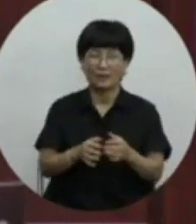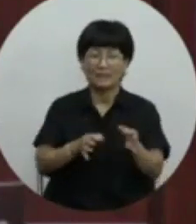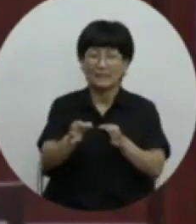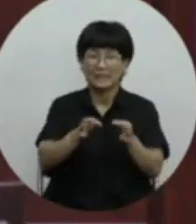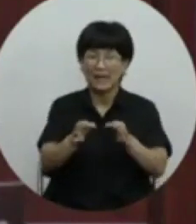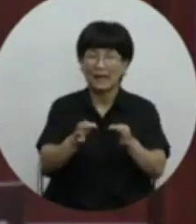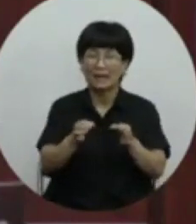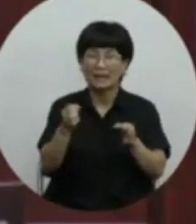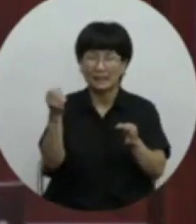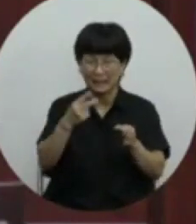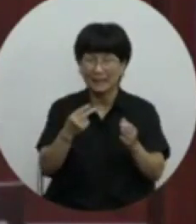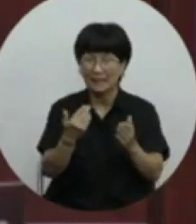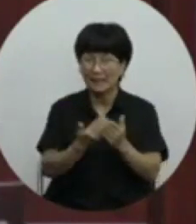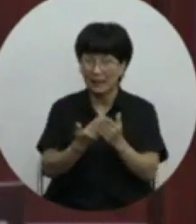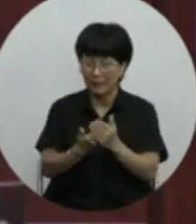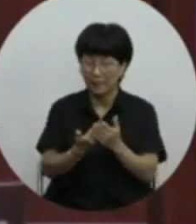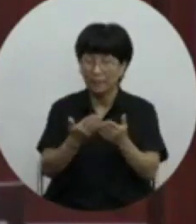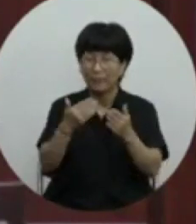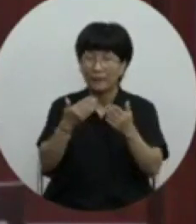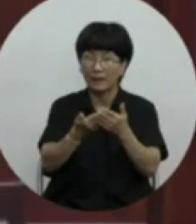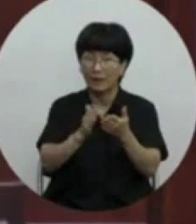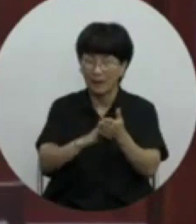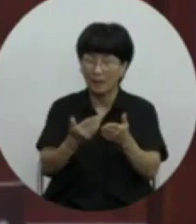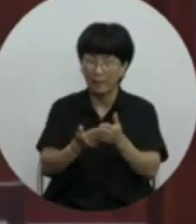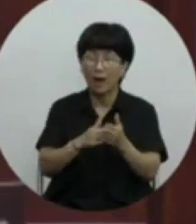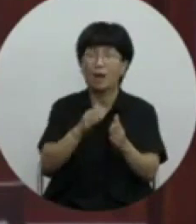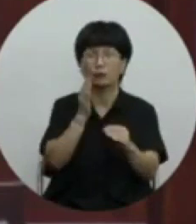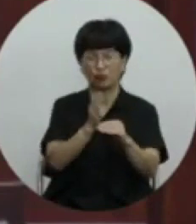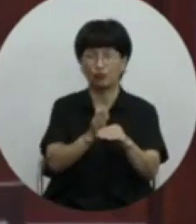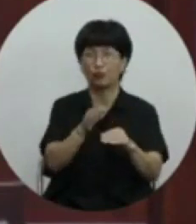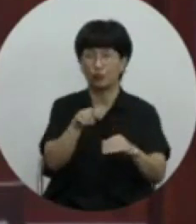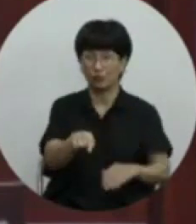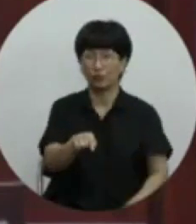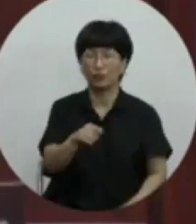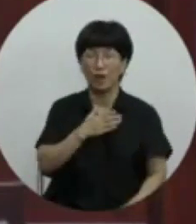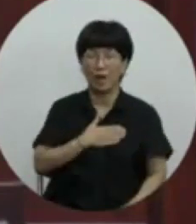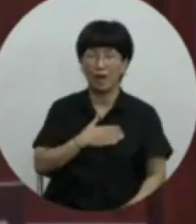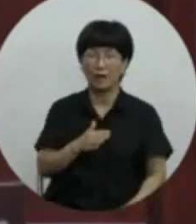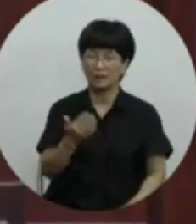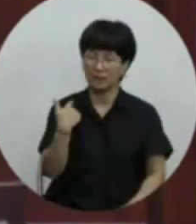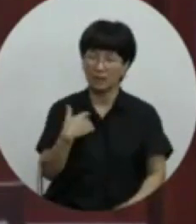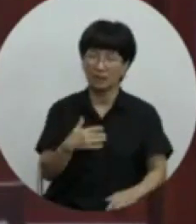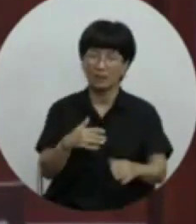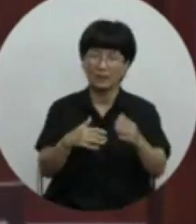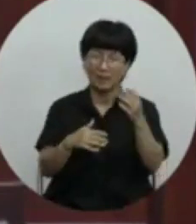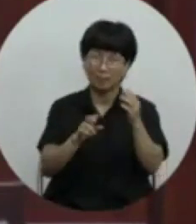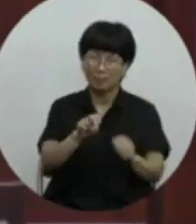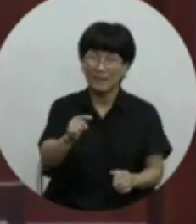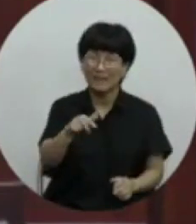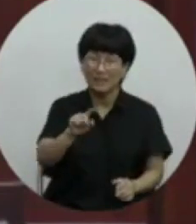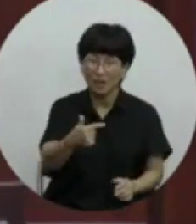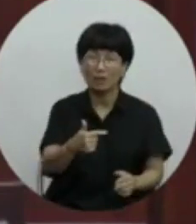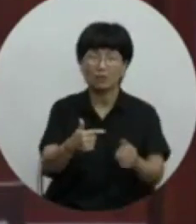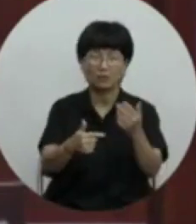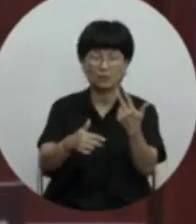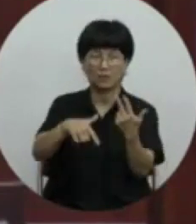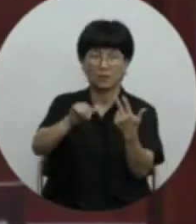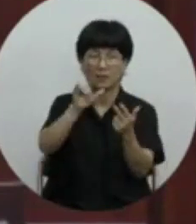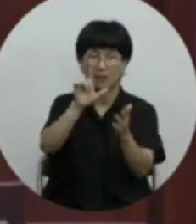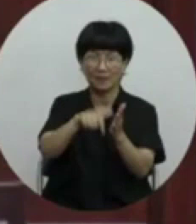것으로 알고 있습니다. 알고 있을 것입니다. 지난 민선 7기에서는 하동